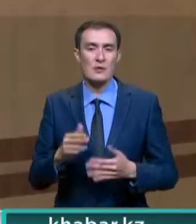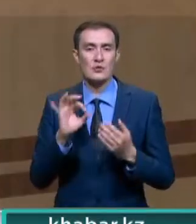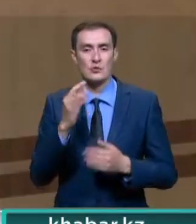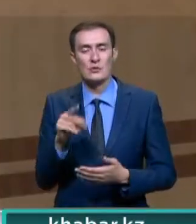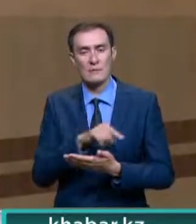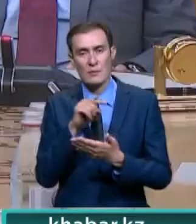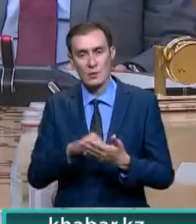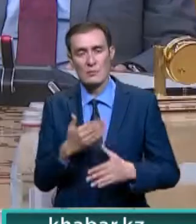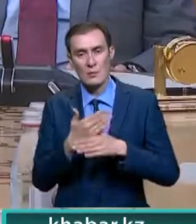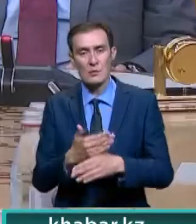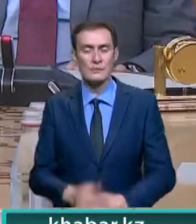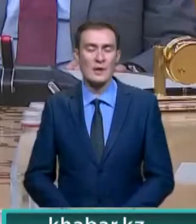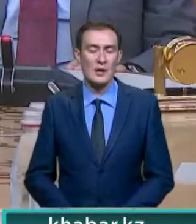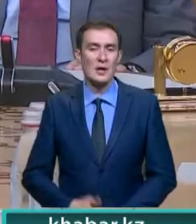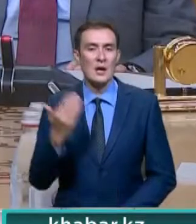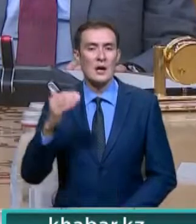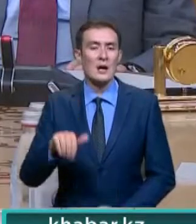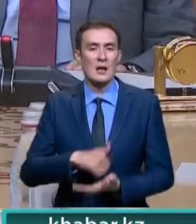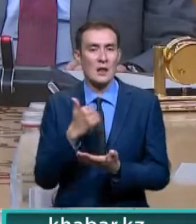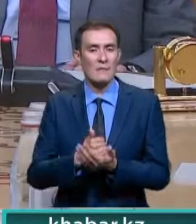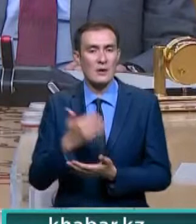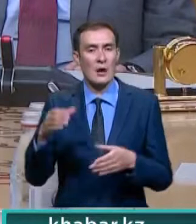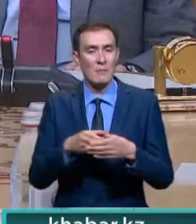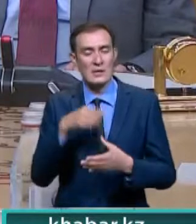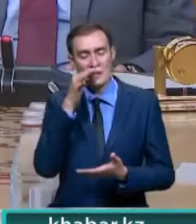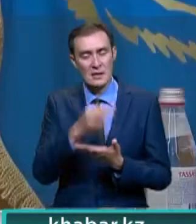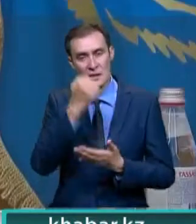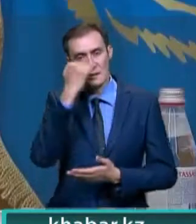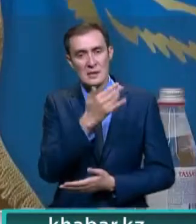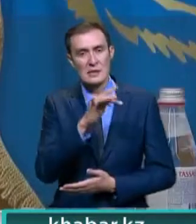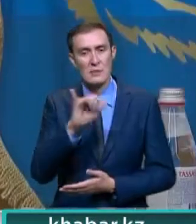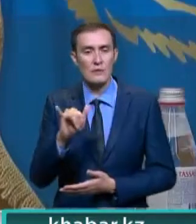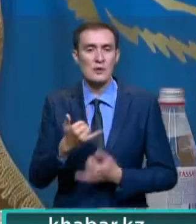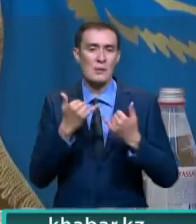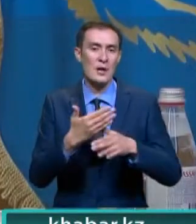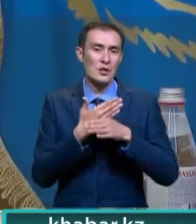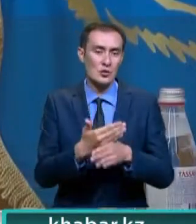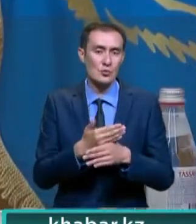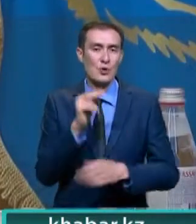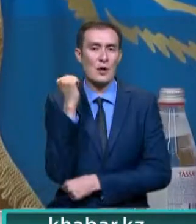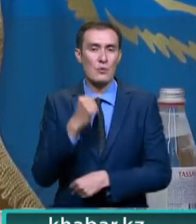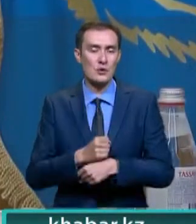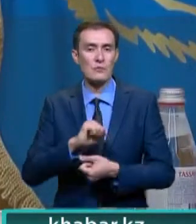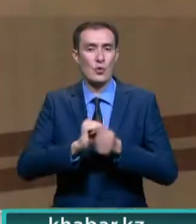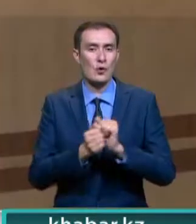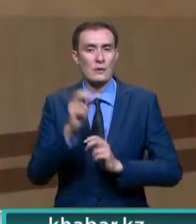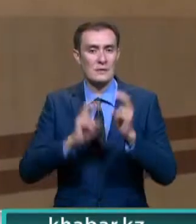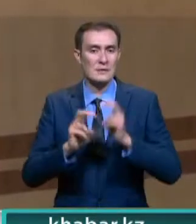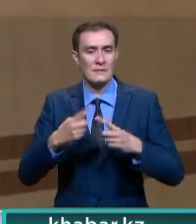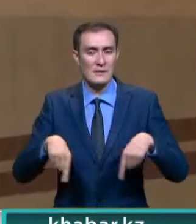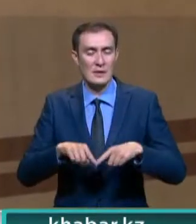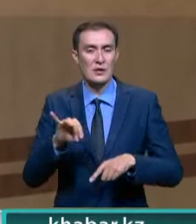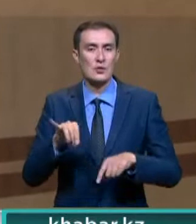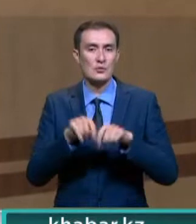вопросами. В свою очередь, Глазенберг выразил признательность Назарбаеву за оказываемую поддержку работникам горнодобывающей отрасли